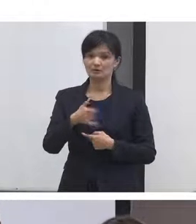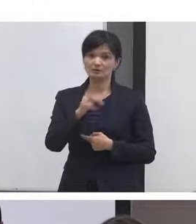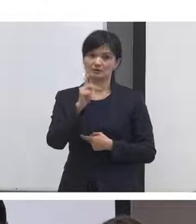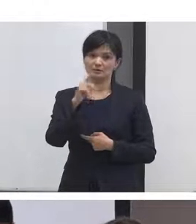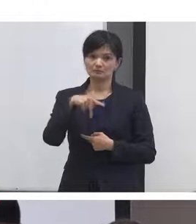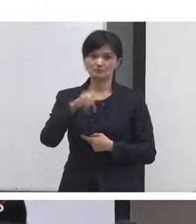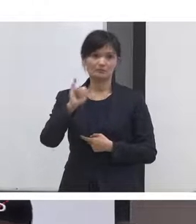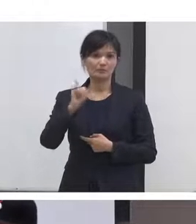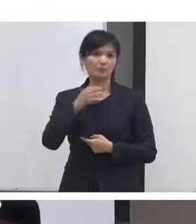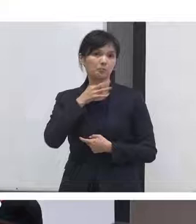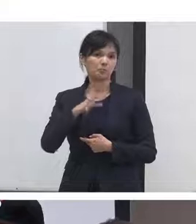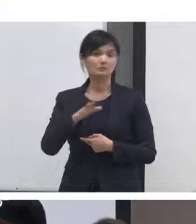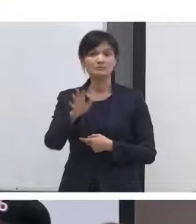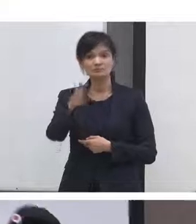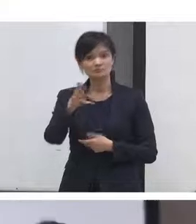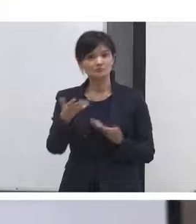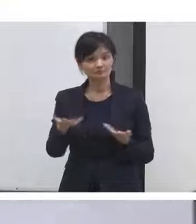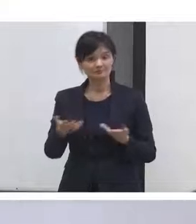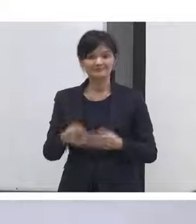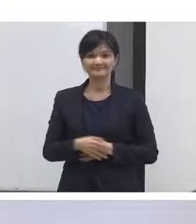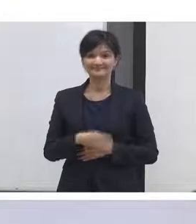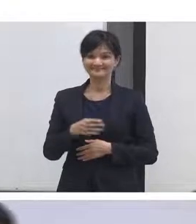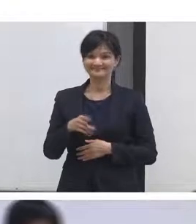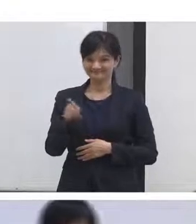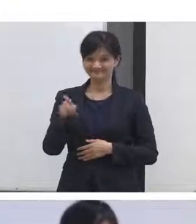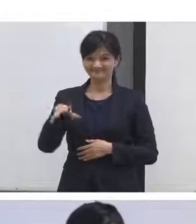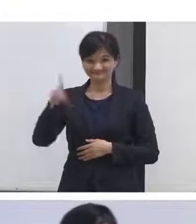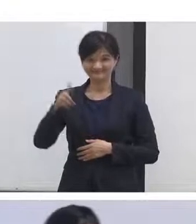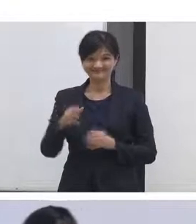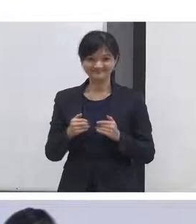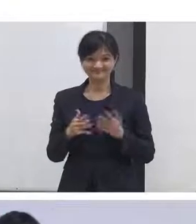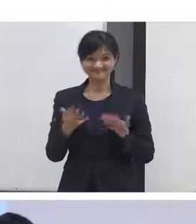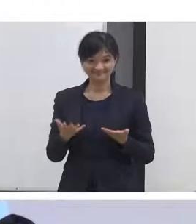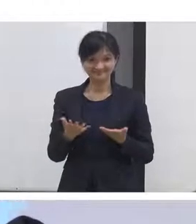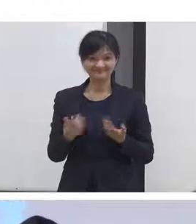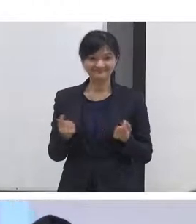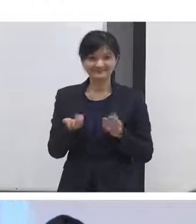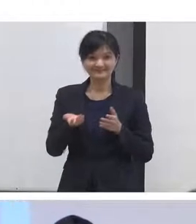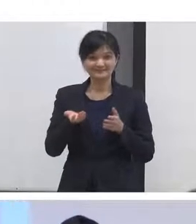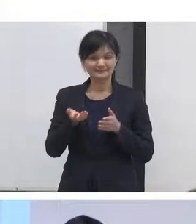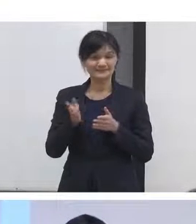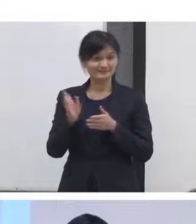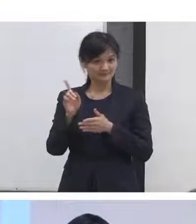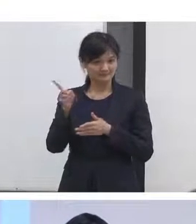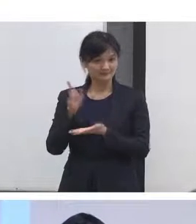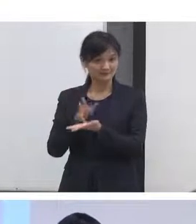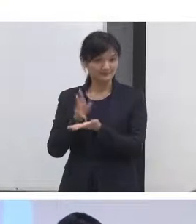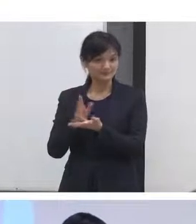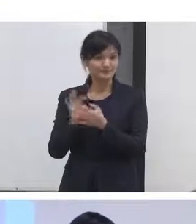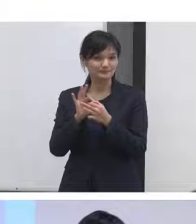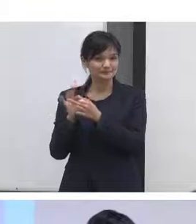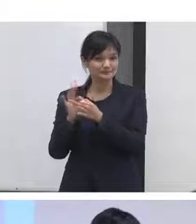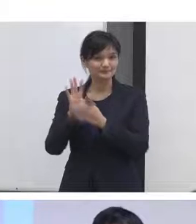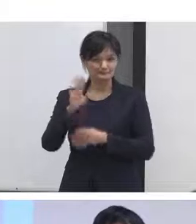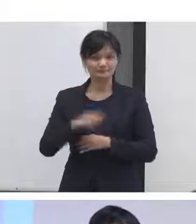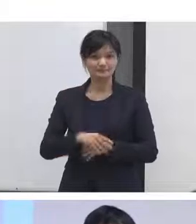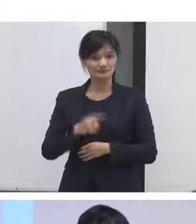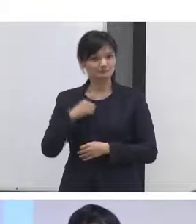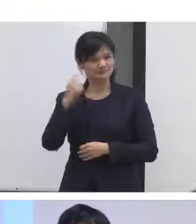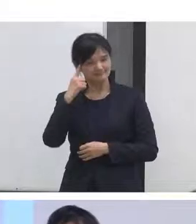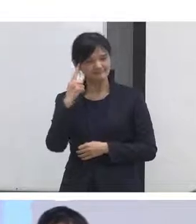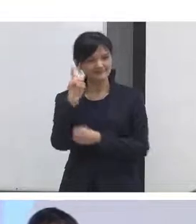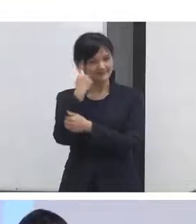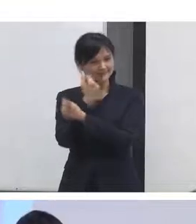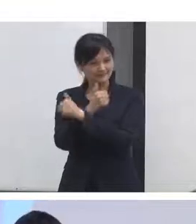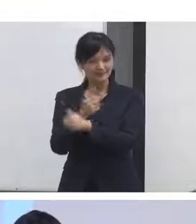边要不要看先改成 Ronnie 作答呢？因为毕竟这应该听起来是针对刚刚的分享。 所以这个我是放在思考的第一，是因为我